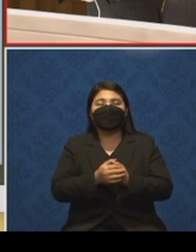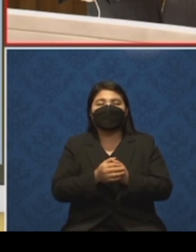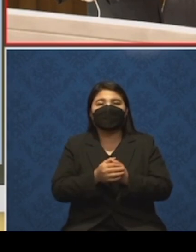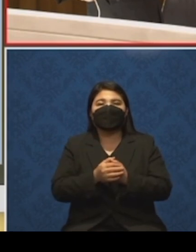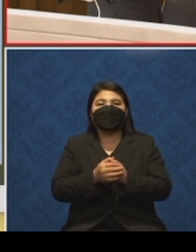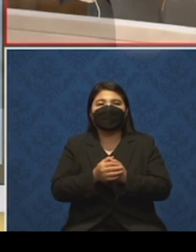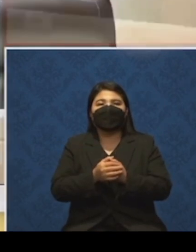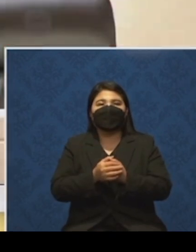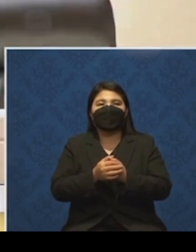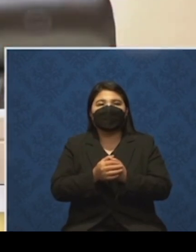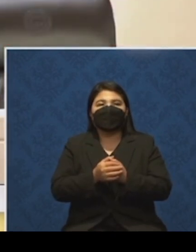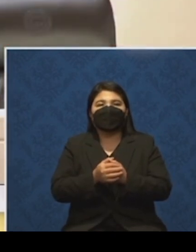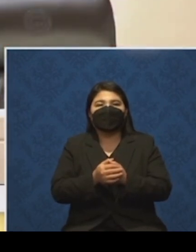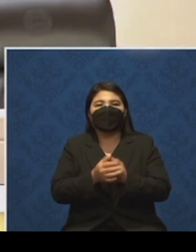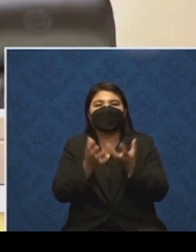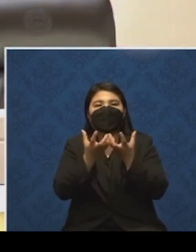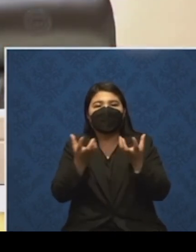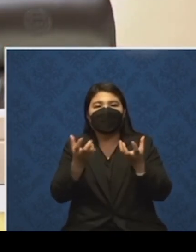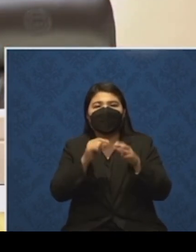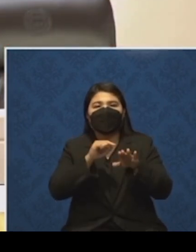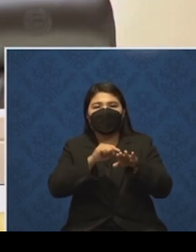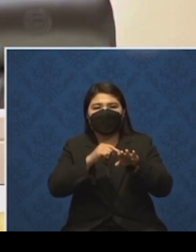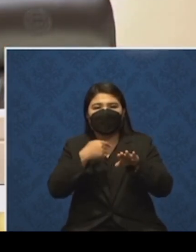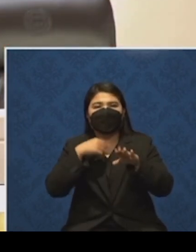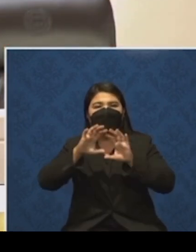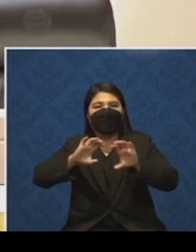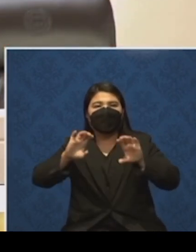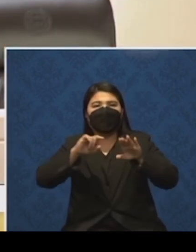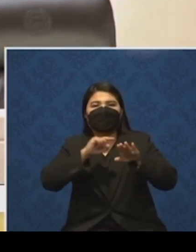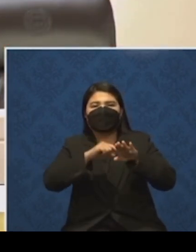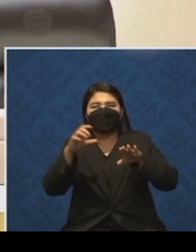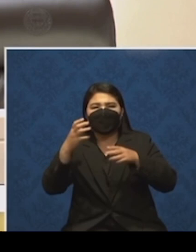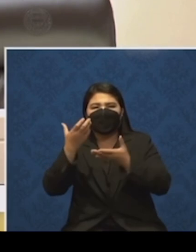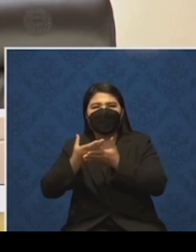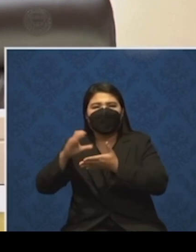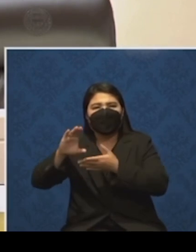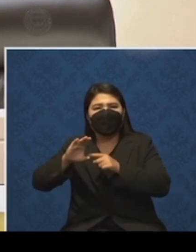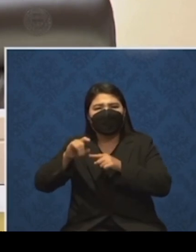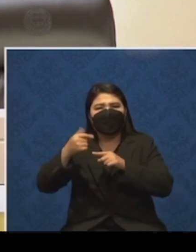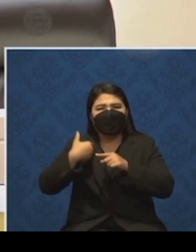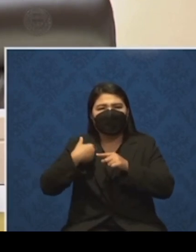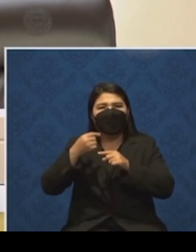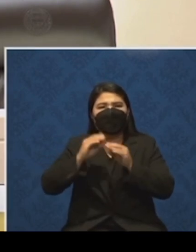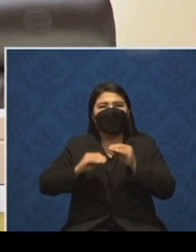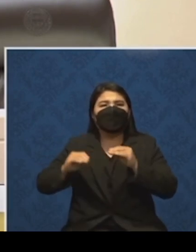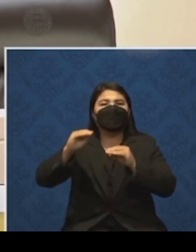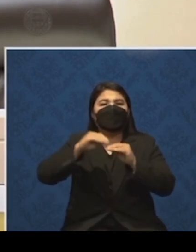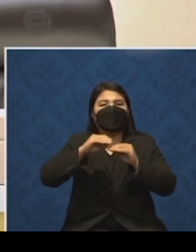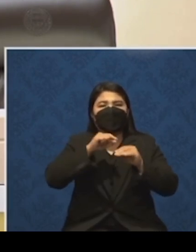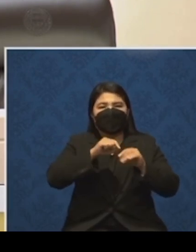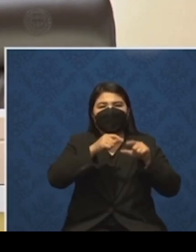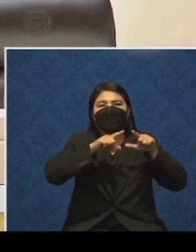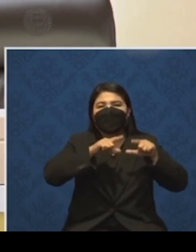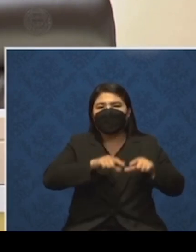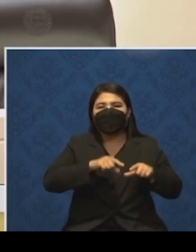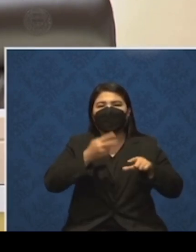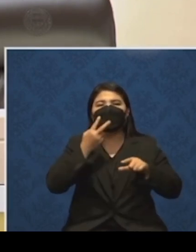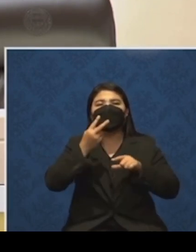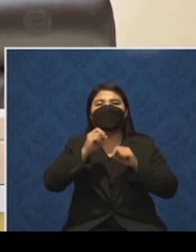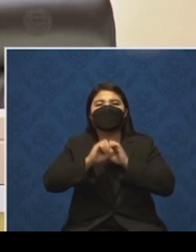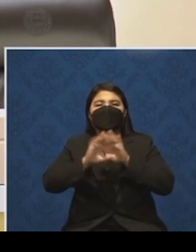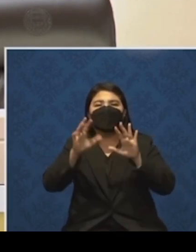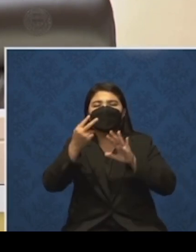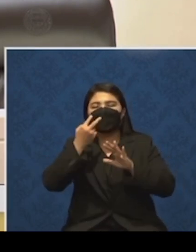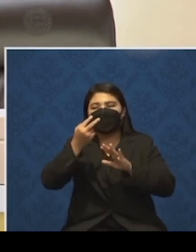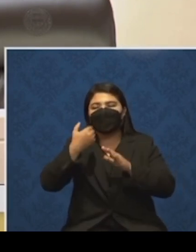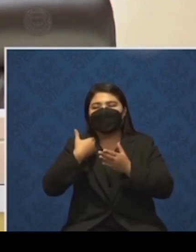ปกรณ์เนี่ยเพิ่มขึ้นนะงบจัดหายุทธปกรณ์เทียบว่าก็ลดลง นะตรงนี้ก็ชัดเป็นความชัดเจนนะครับถ้าท่านไปดู